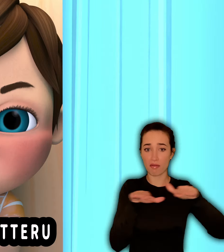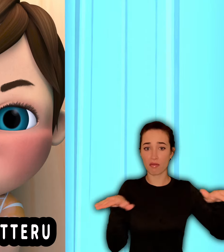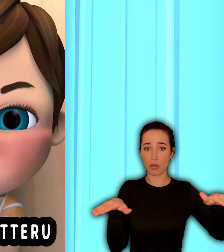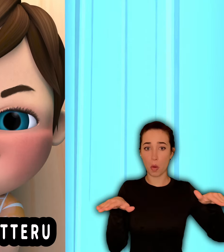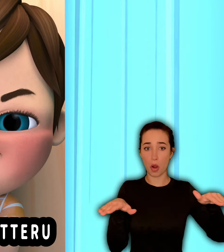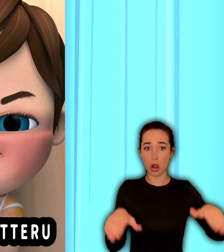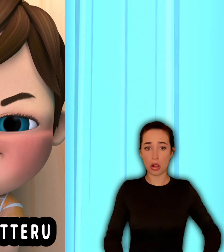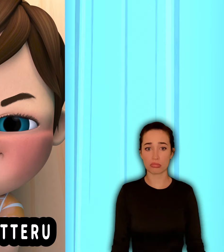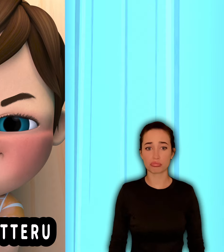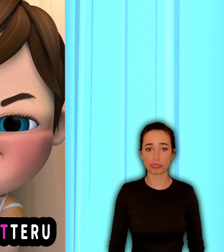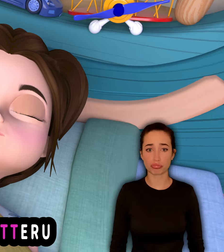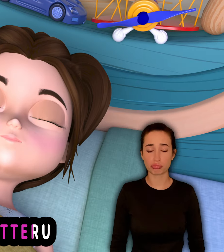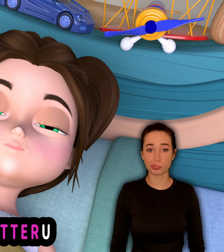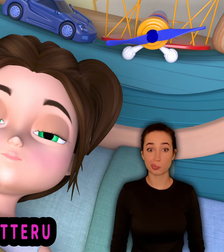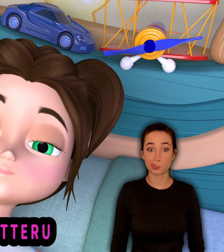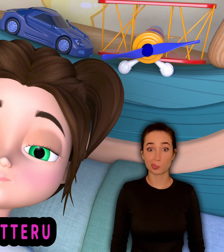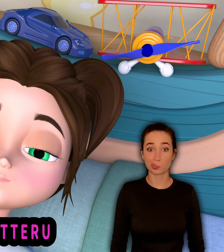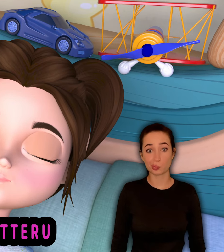踊っ